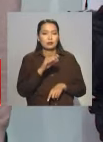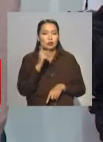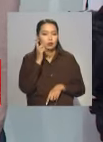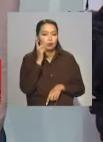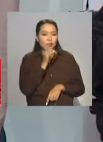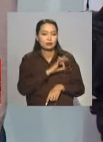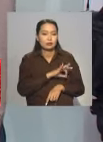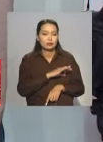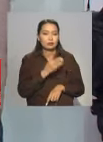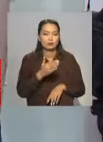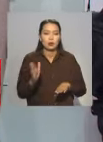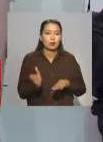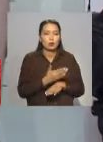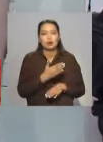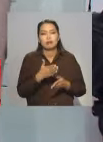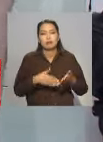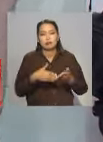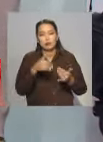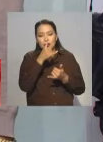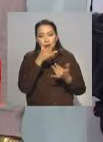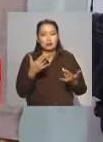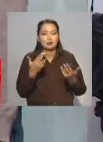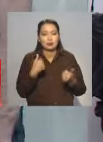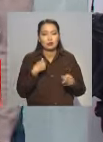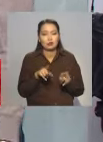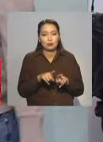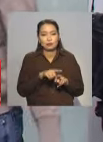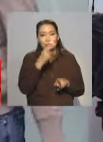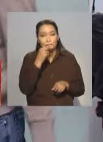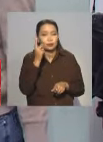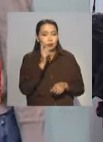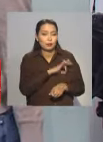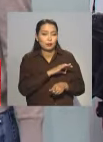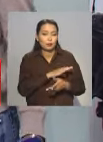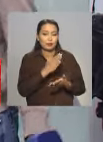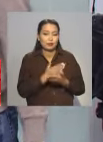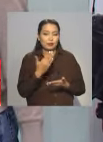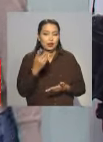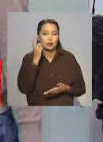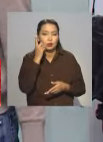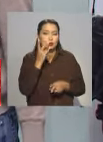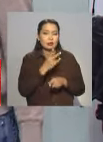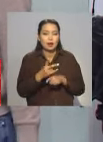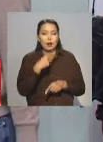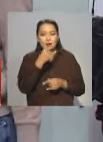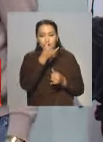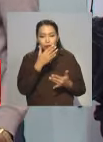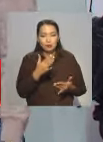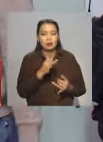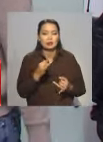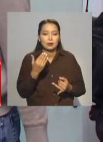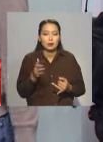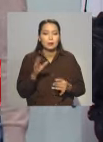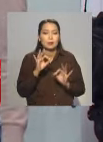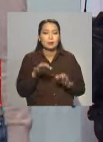алып тастай алмаймыз ғой, оның да өз пайдасы бар, мойындаймын. Иә, дұрыс. Енді телефонның да зияны деп айта алмаймыз, оны жасырып қала алмаймыз, оны